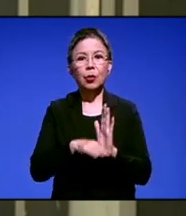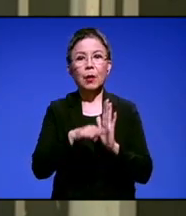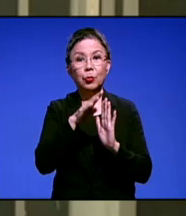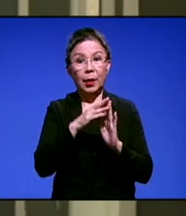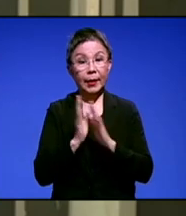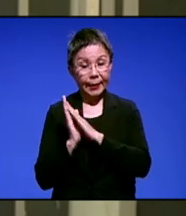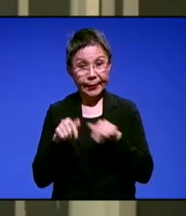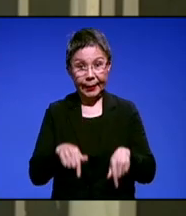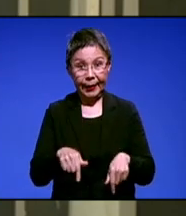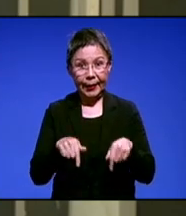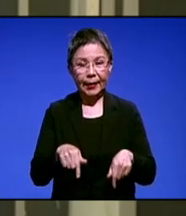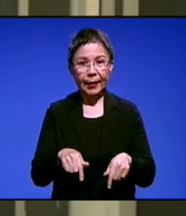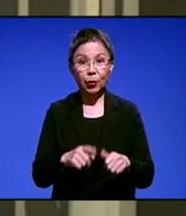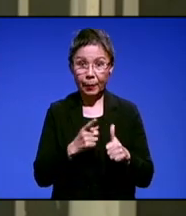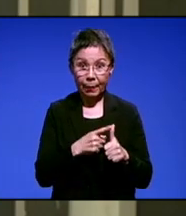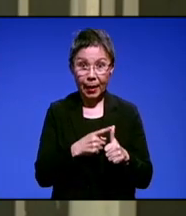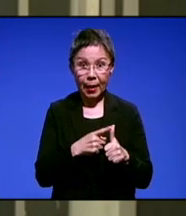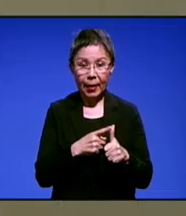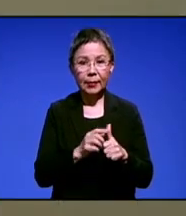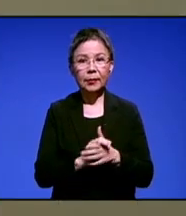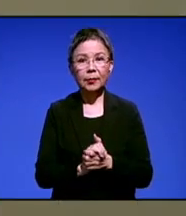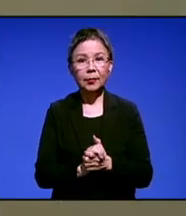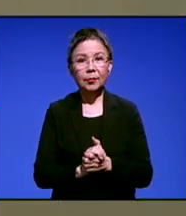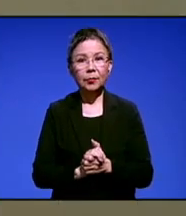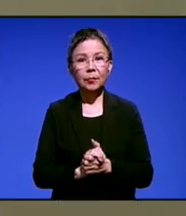yang tempat kita tinggal. Seperti itu.